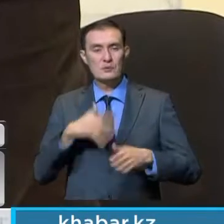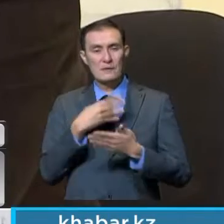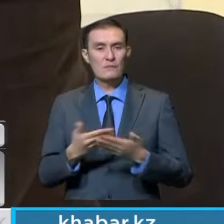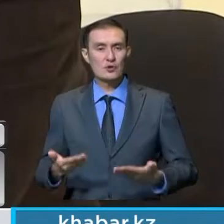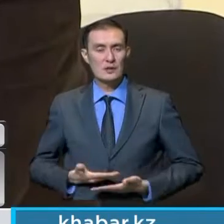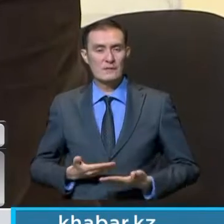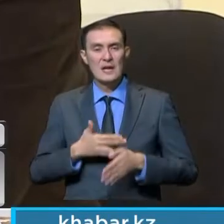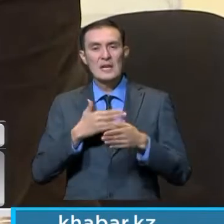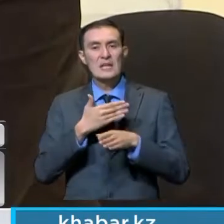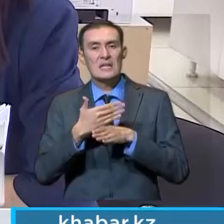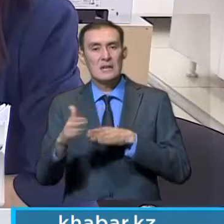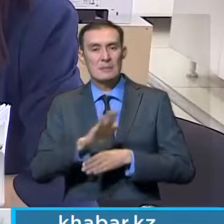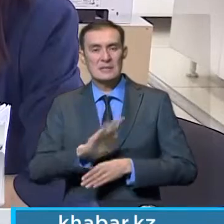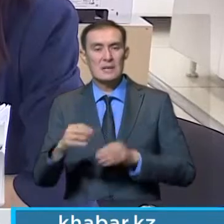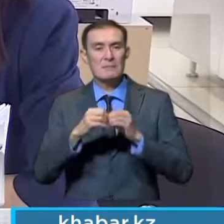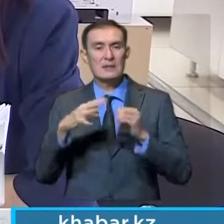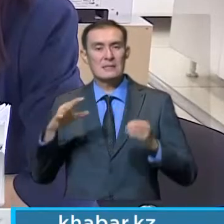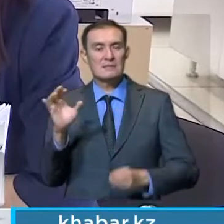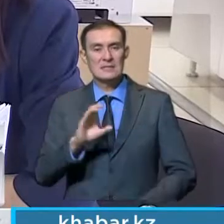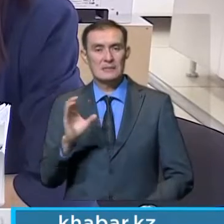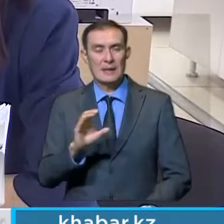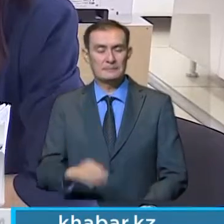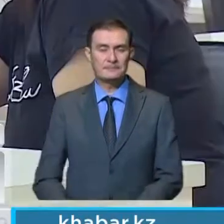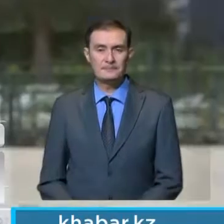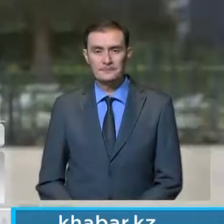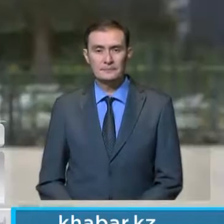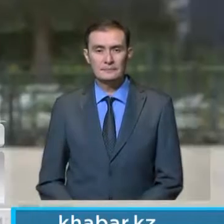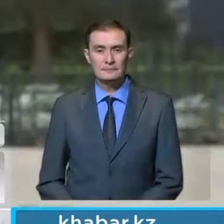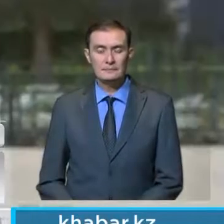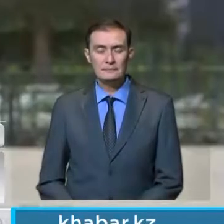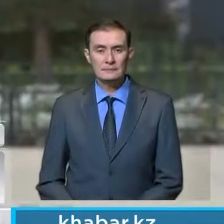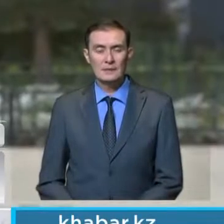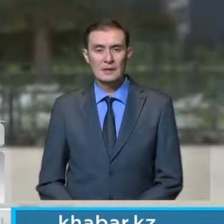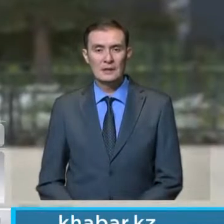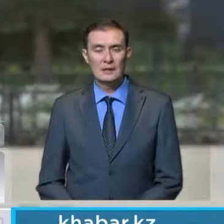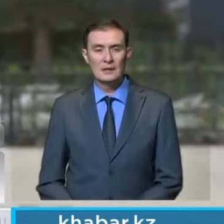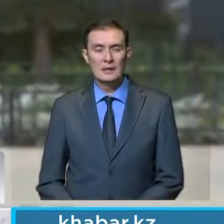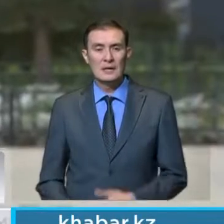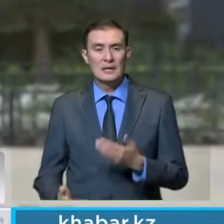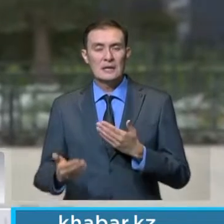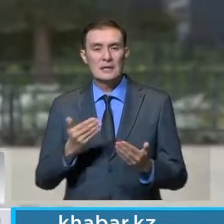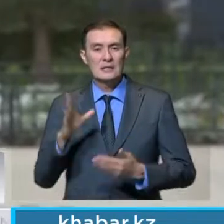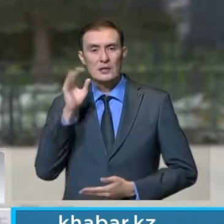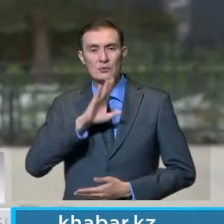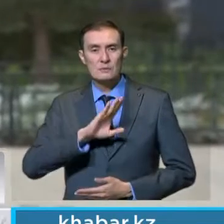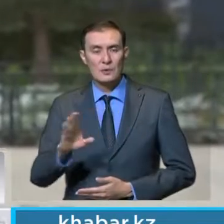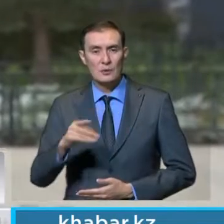срок не позднее 15 сентября. В случае непредставления первоначальной декларации